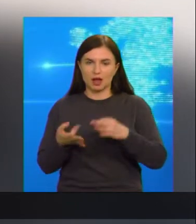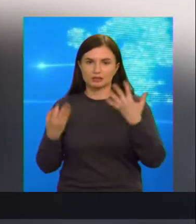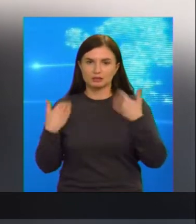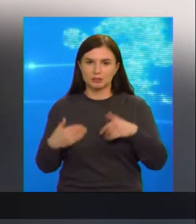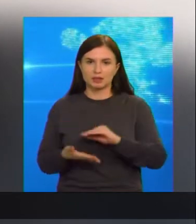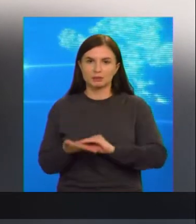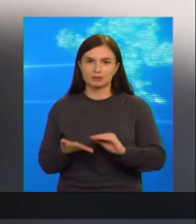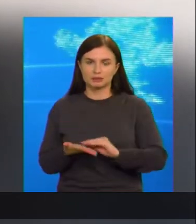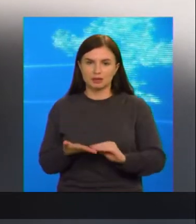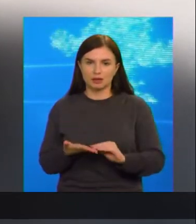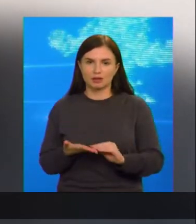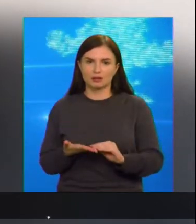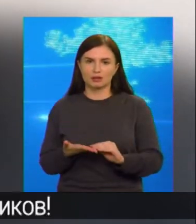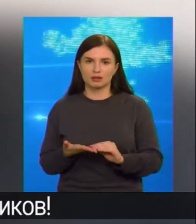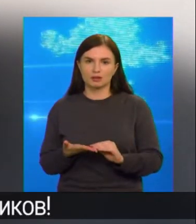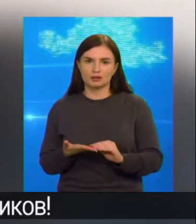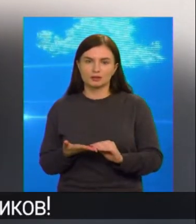написал, что